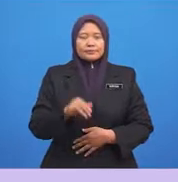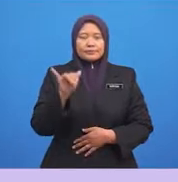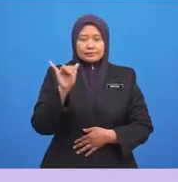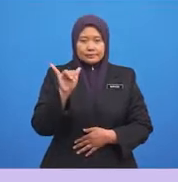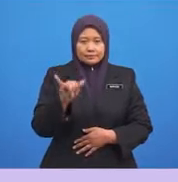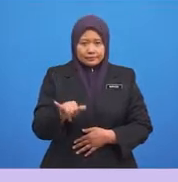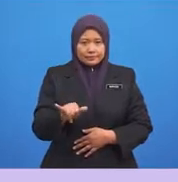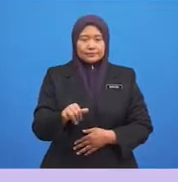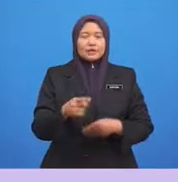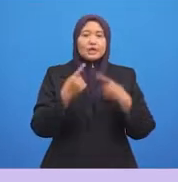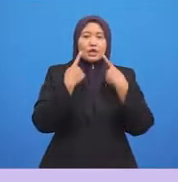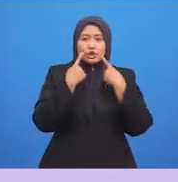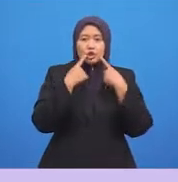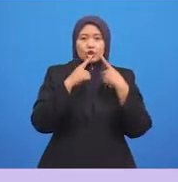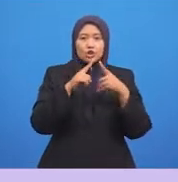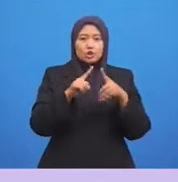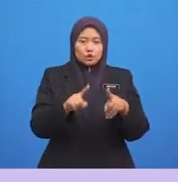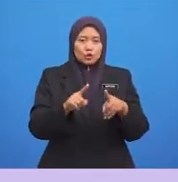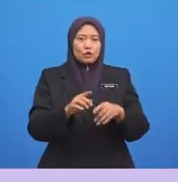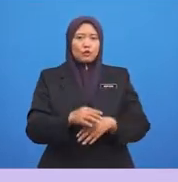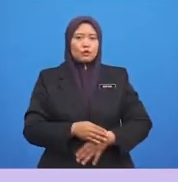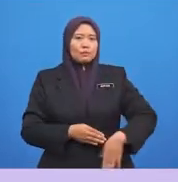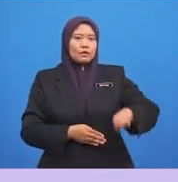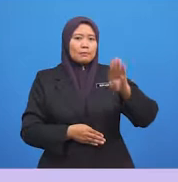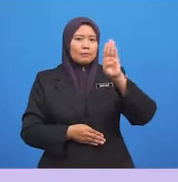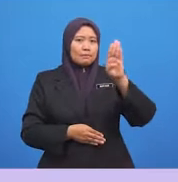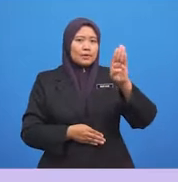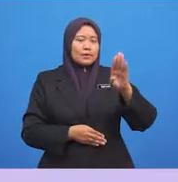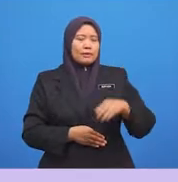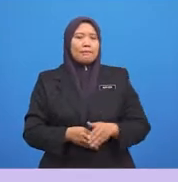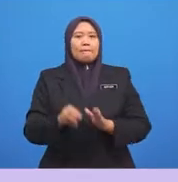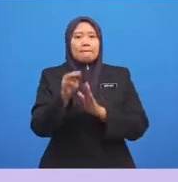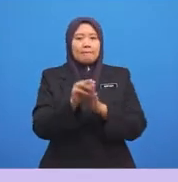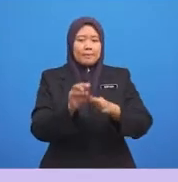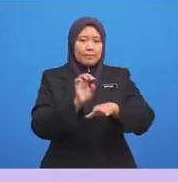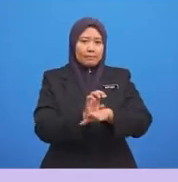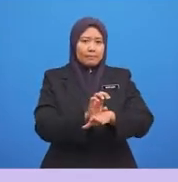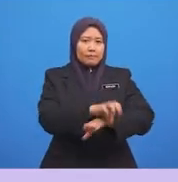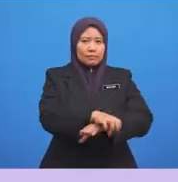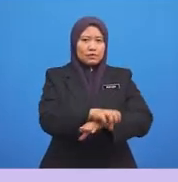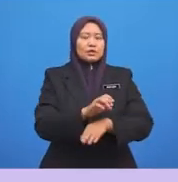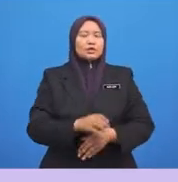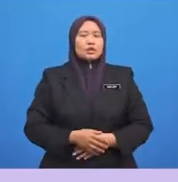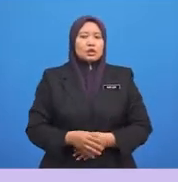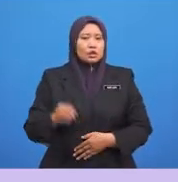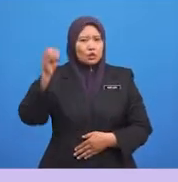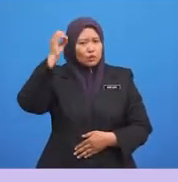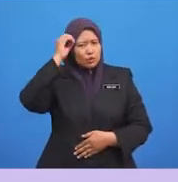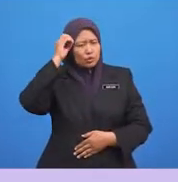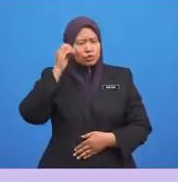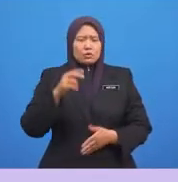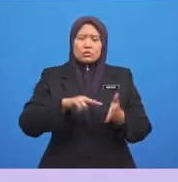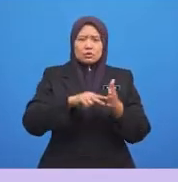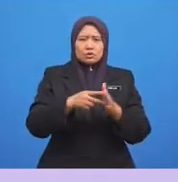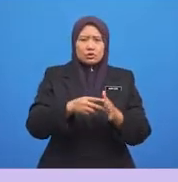Ya, jawapan yang paling tepat ialah B, memeras otak, yang bermaksud